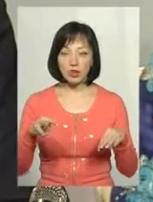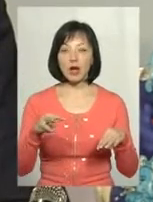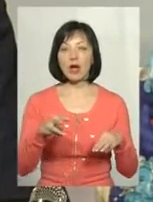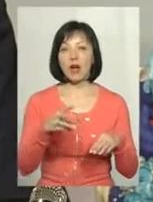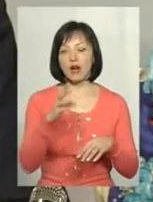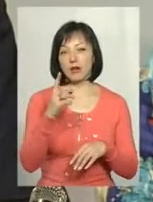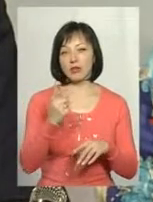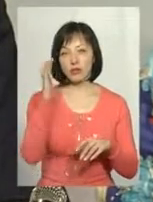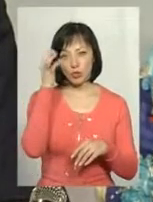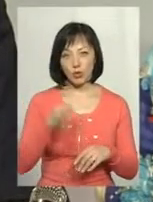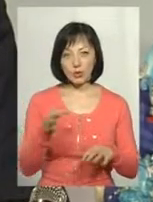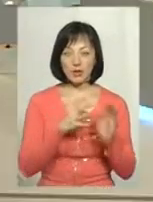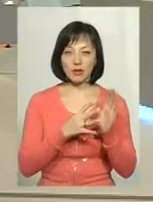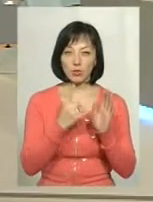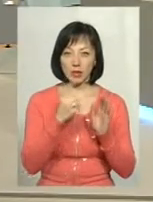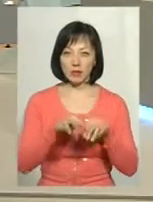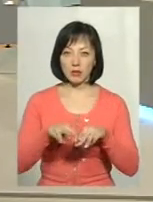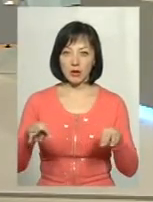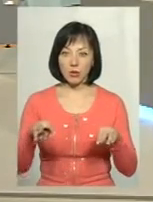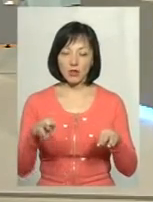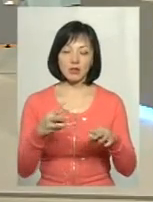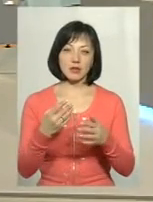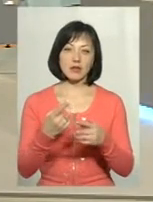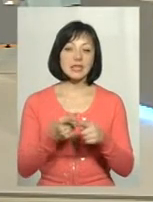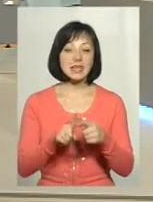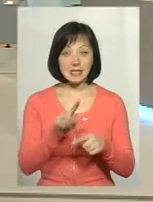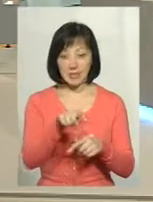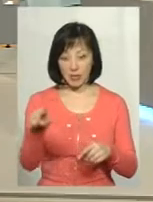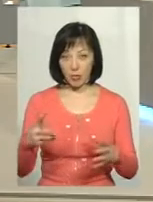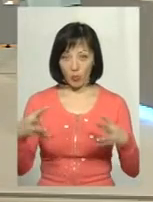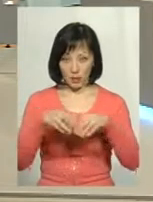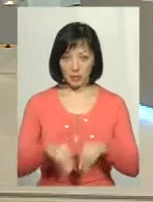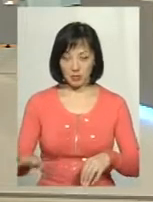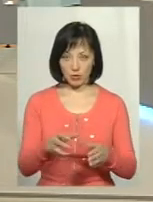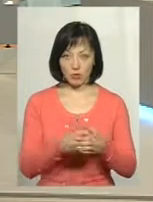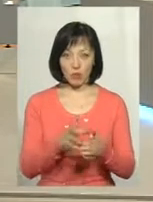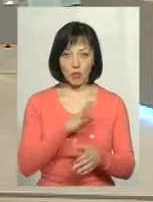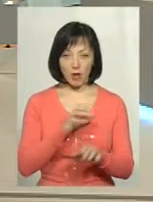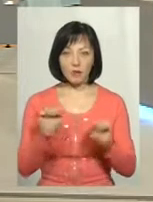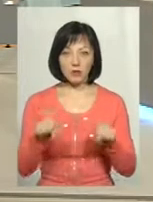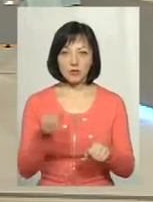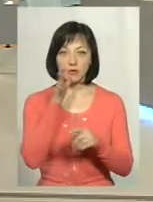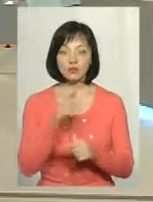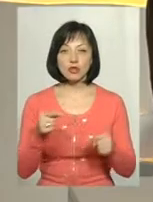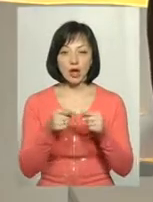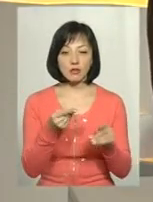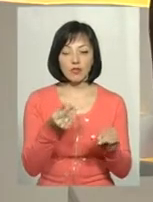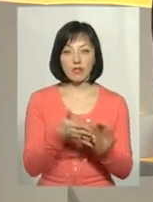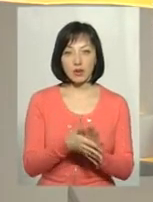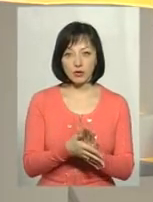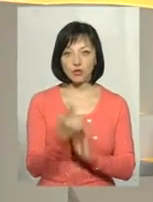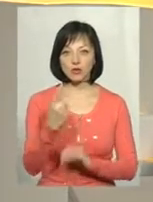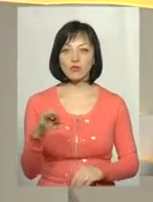тисячі. Чи була можливість, скажімо, тим об'єднаним територіальним громадам, які вчасно освоїли,